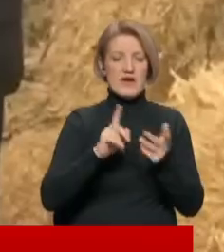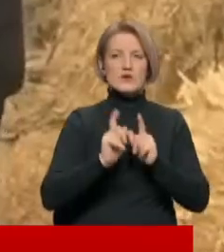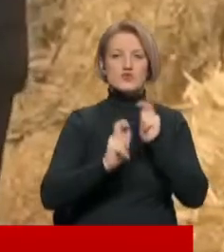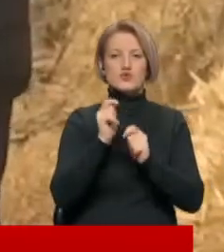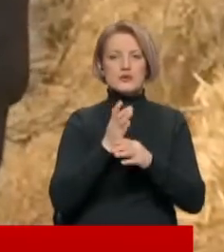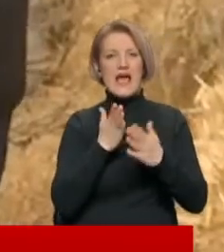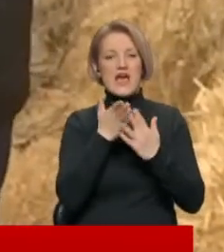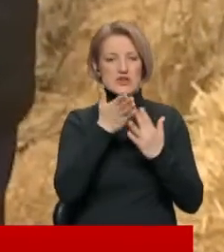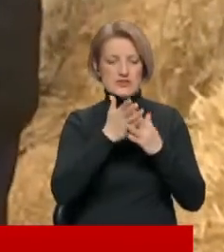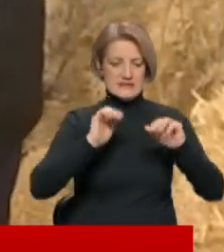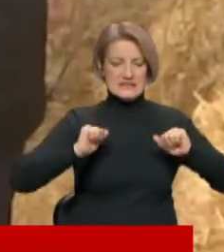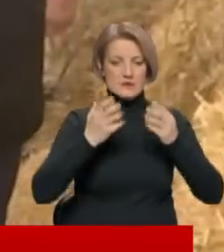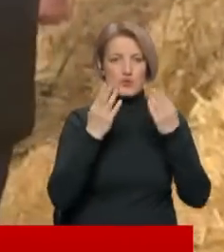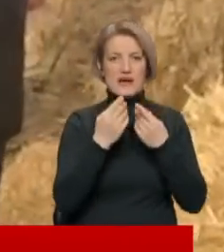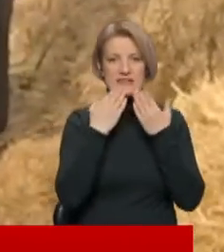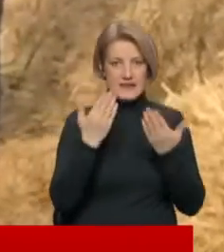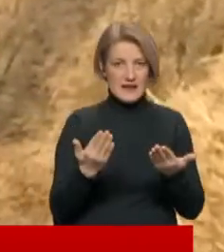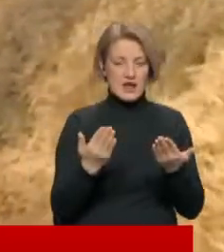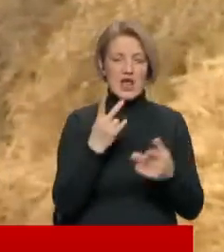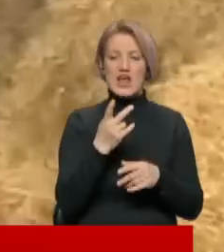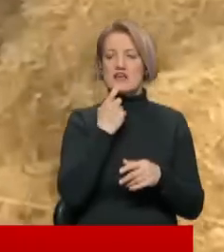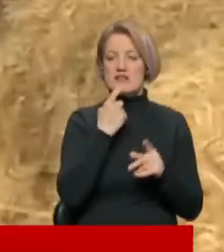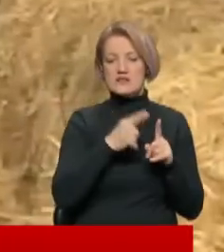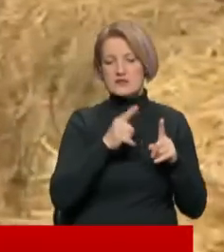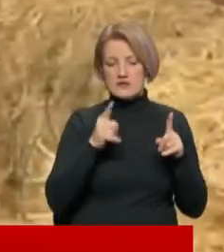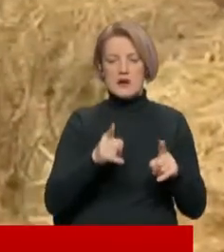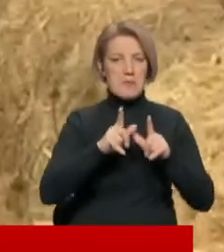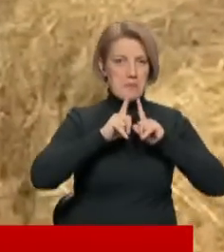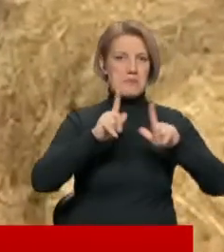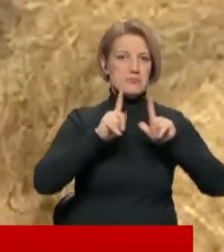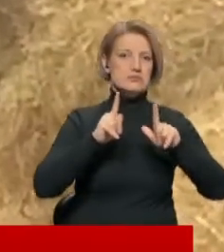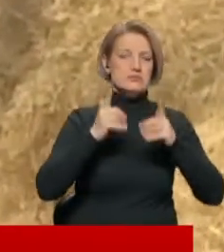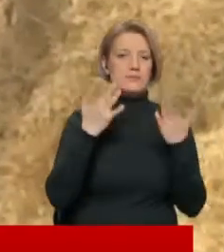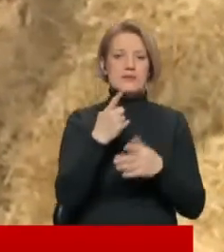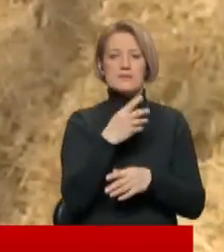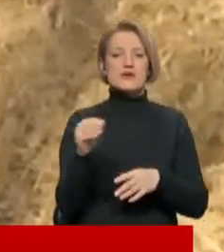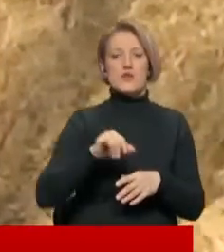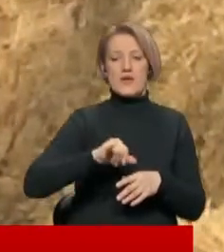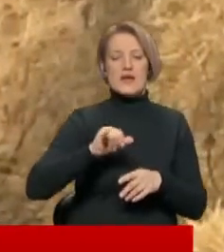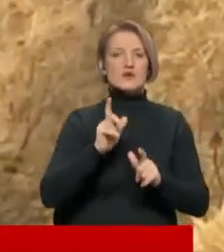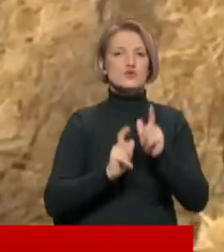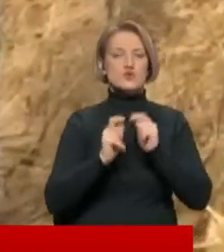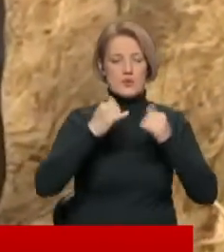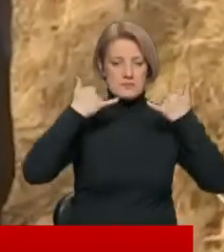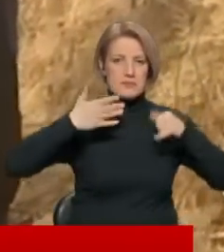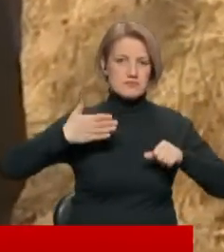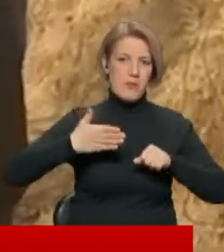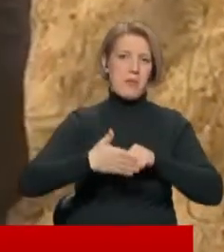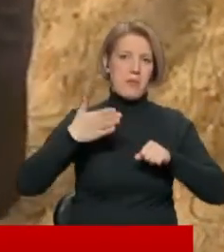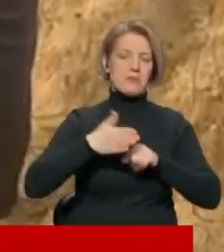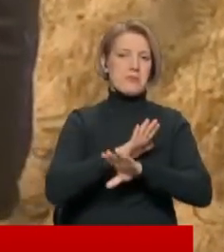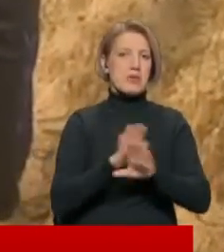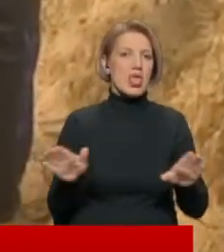süte erişimde sıkıntı olacak dedik 2 yıldır bu konuda çağrılarda bulunduk 1 milyona yakın süt ineği kesime gitti